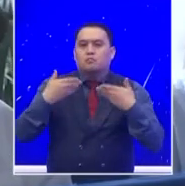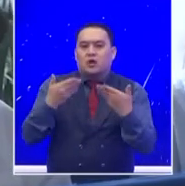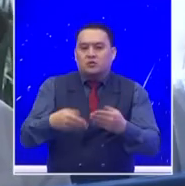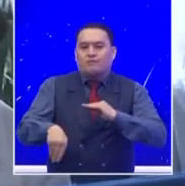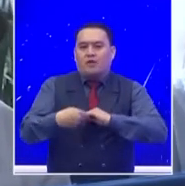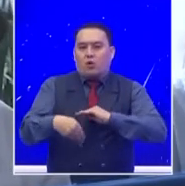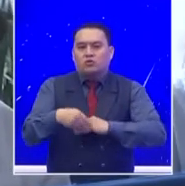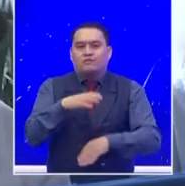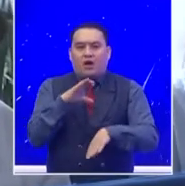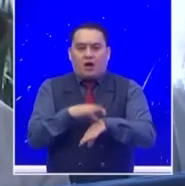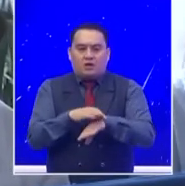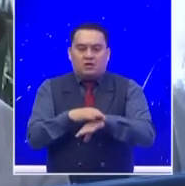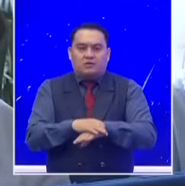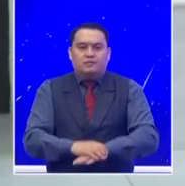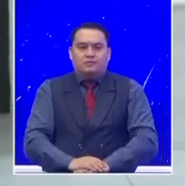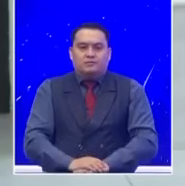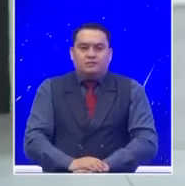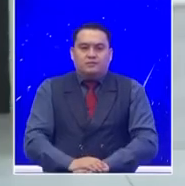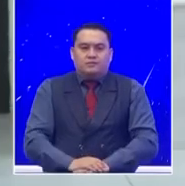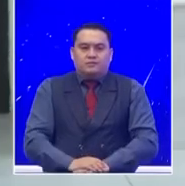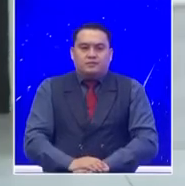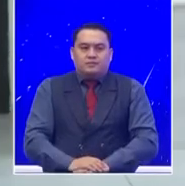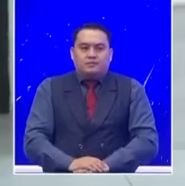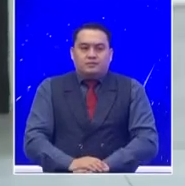о коррупционных фактах, добавили выступающие.